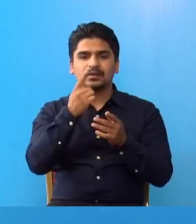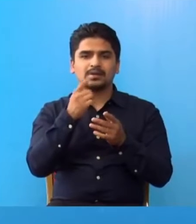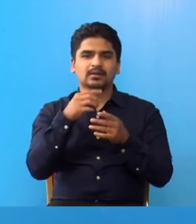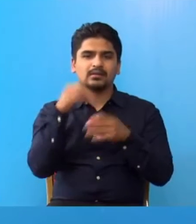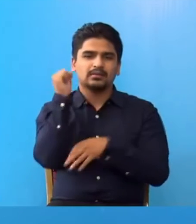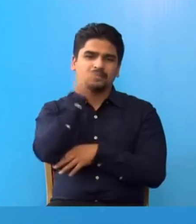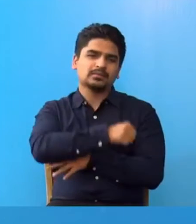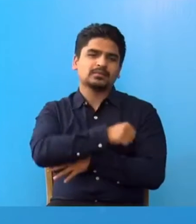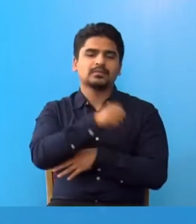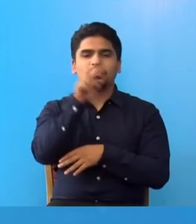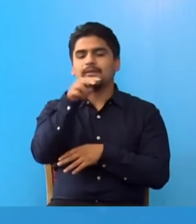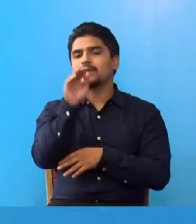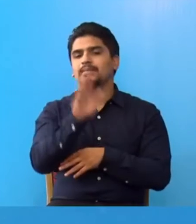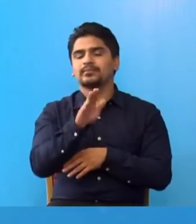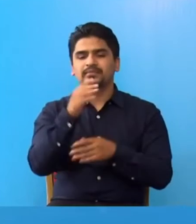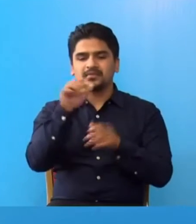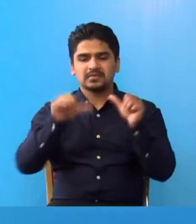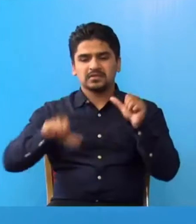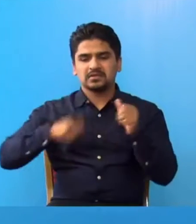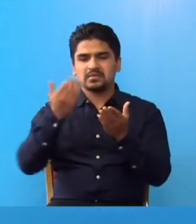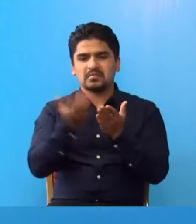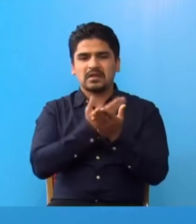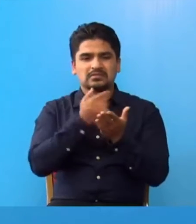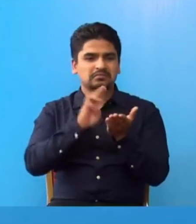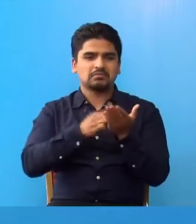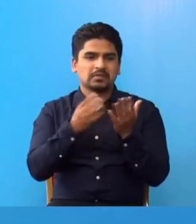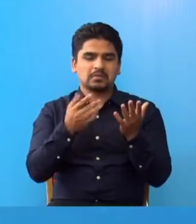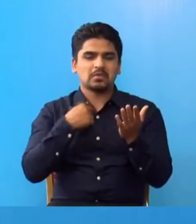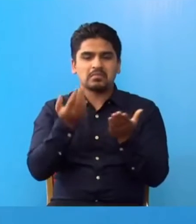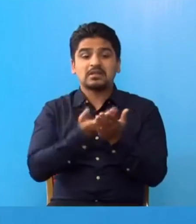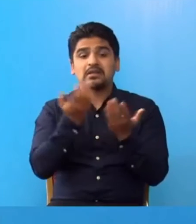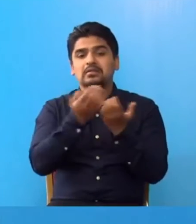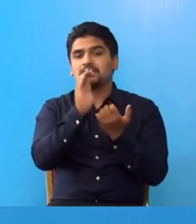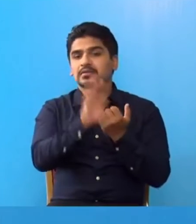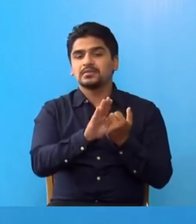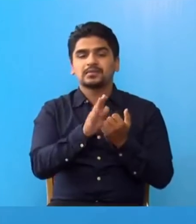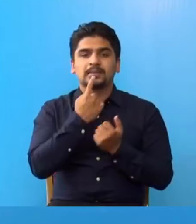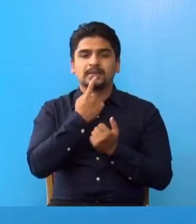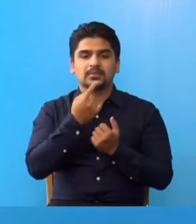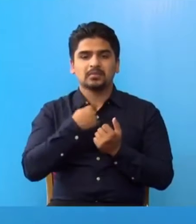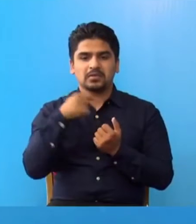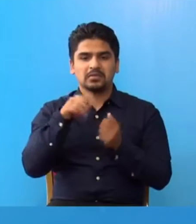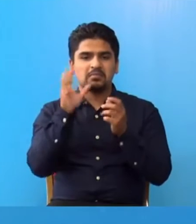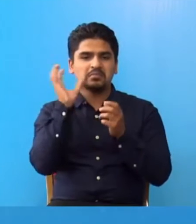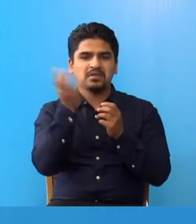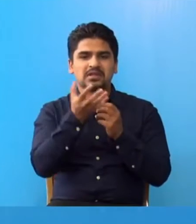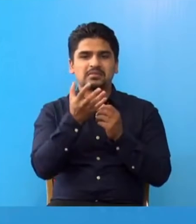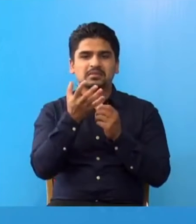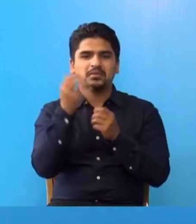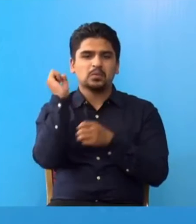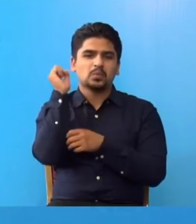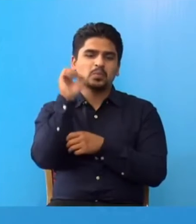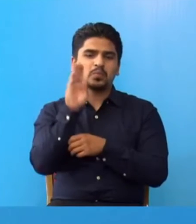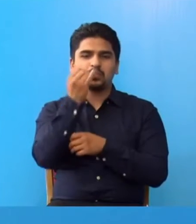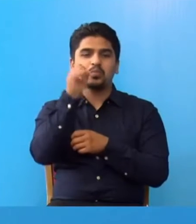वोपलेस बनना जीवन बाजनुको कुने सार्थकता चैना मो बांचेरने के गणना सक्छू मो अब प्रथिवी को भार बही सकें